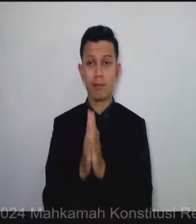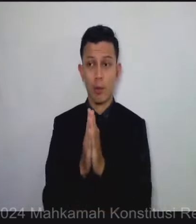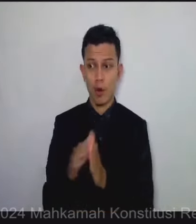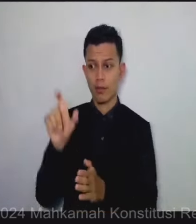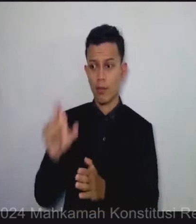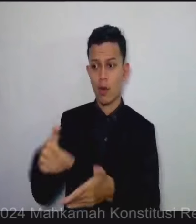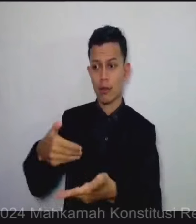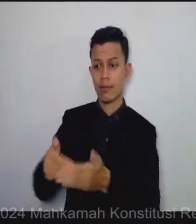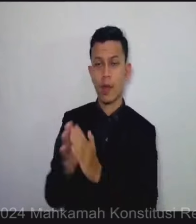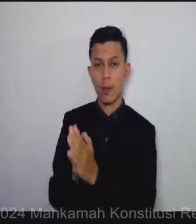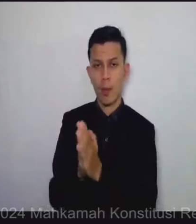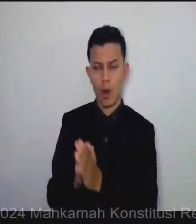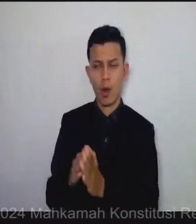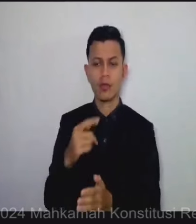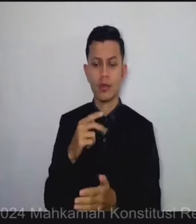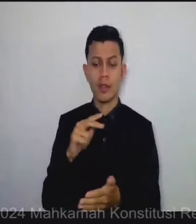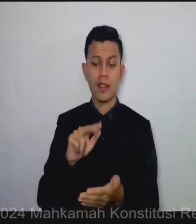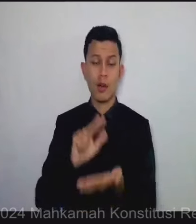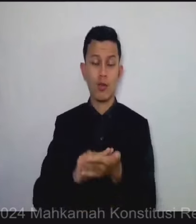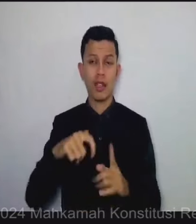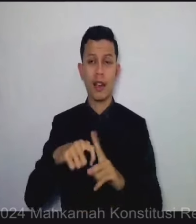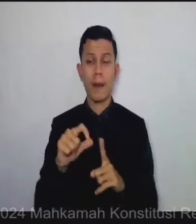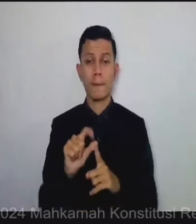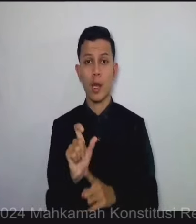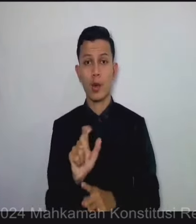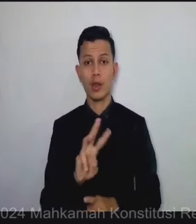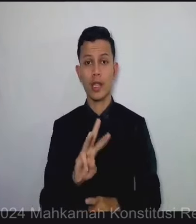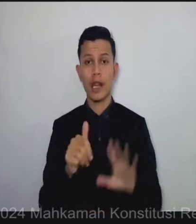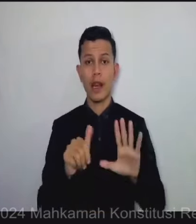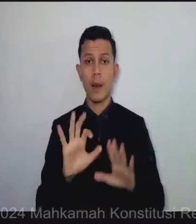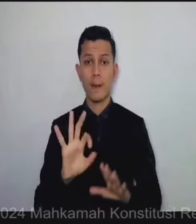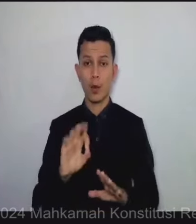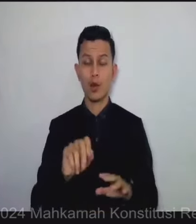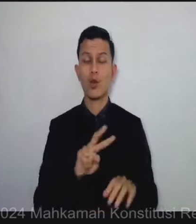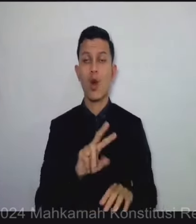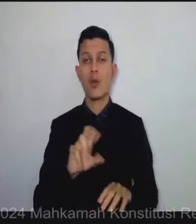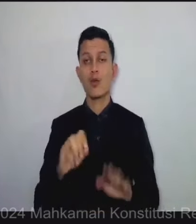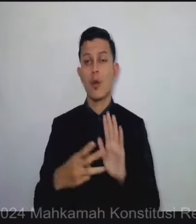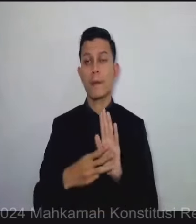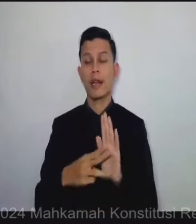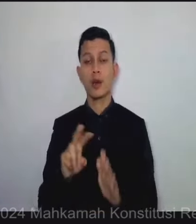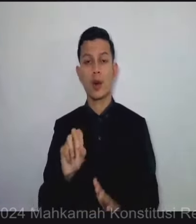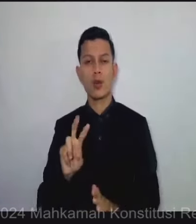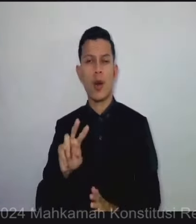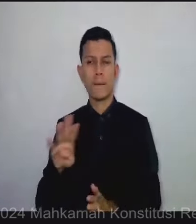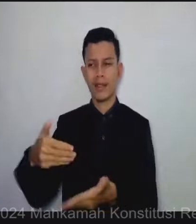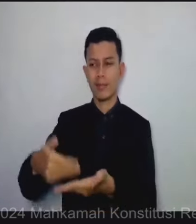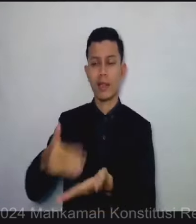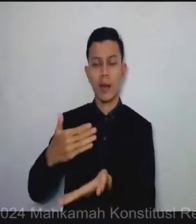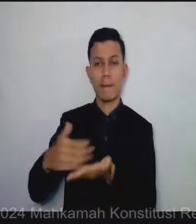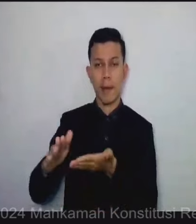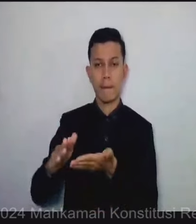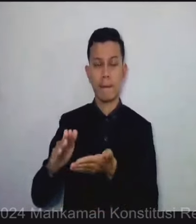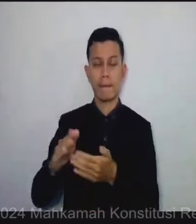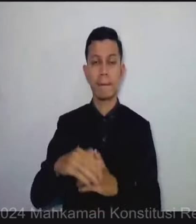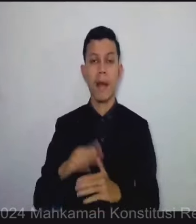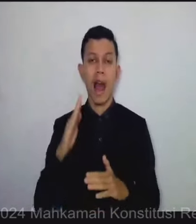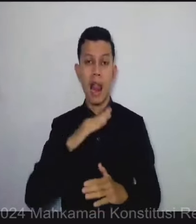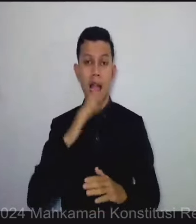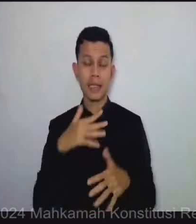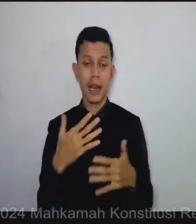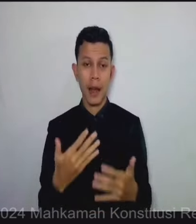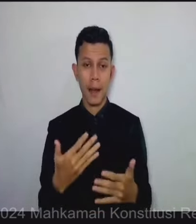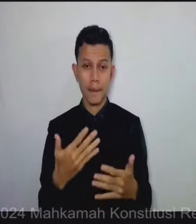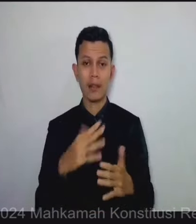keputusan KPU 360224 bertanggal 20 Maret 2024 dengan alasan-alasan pada pokoknya sebagai berikut sebagaimana selengkapnya telah dimuat